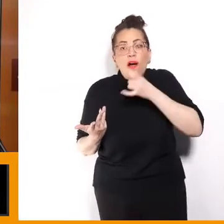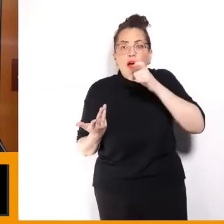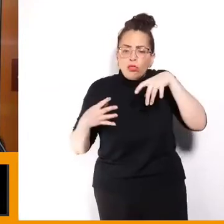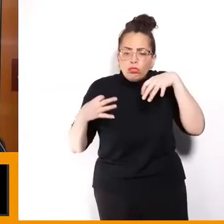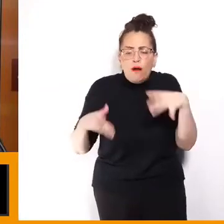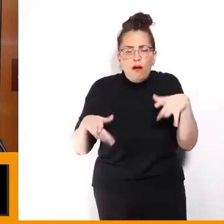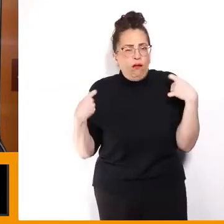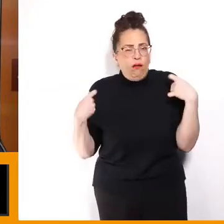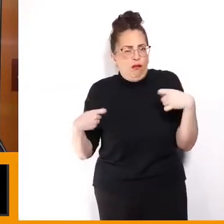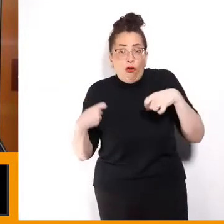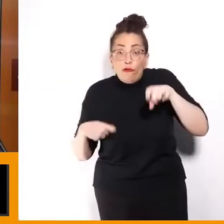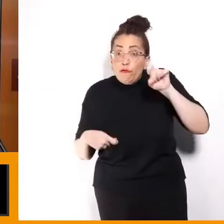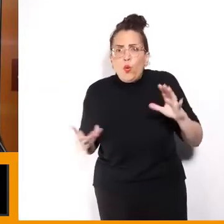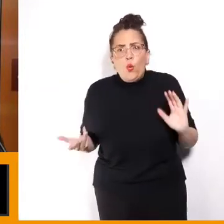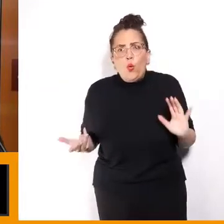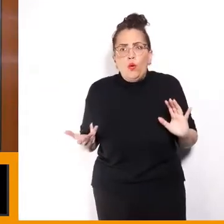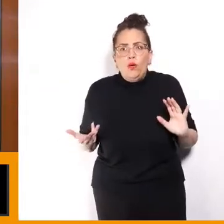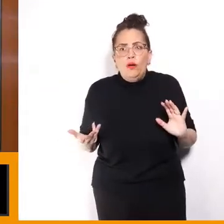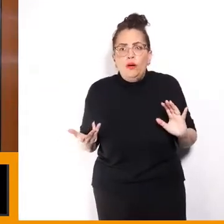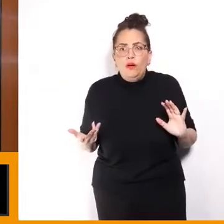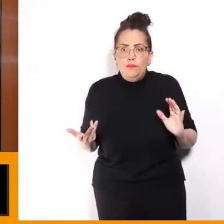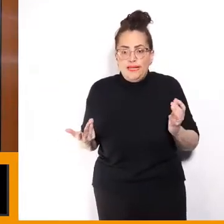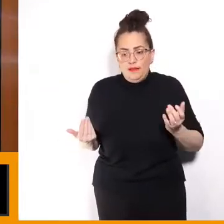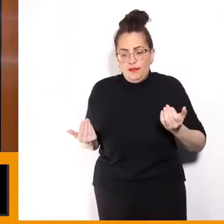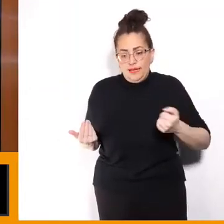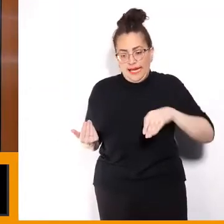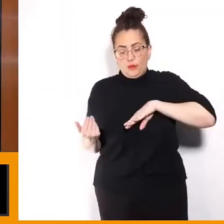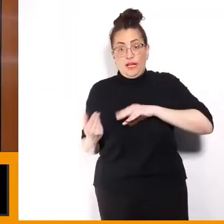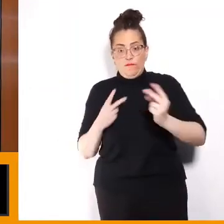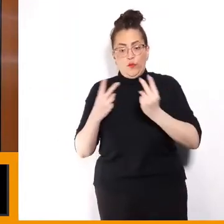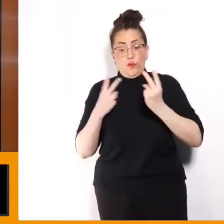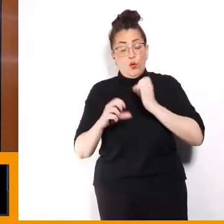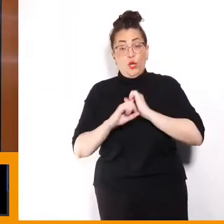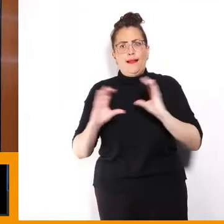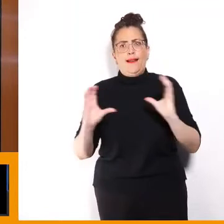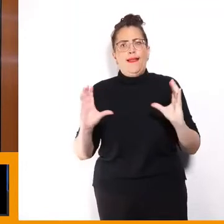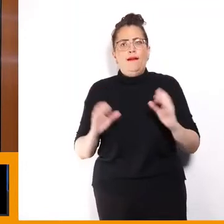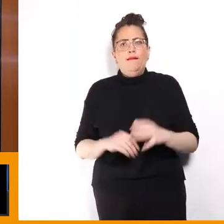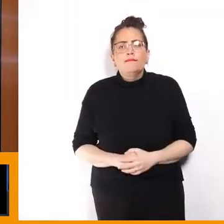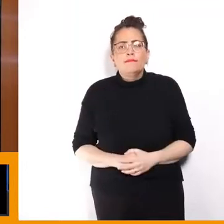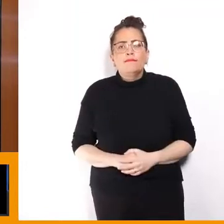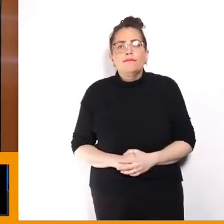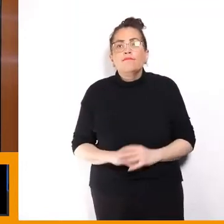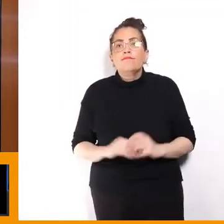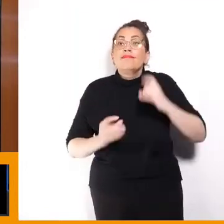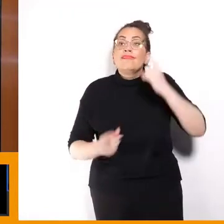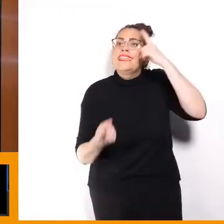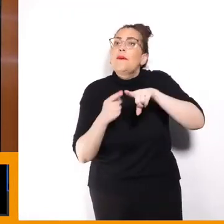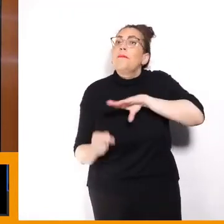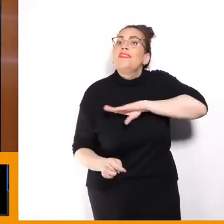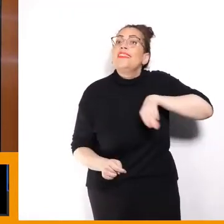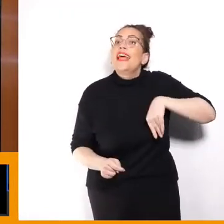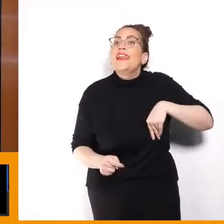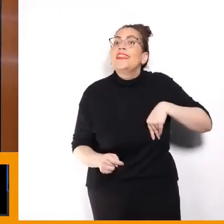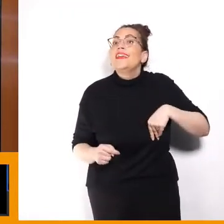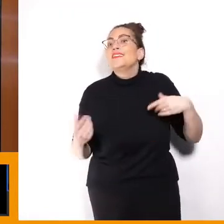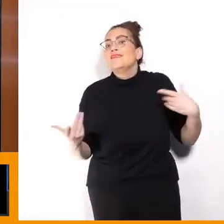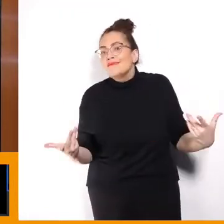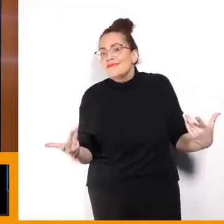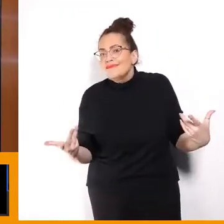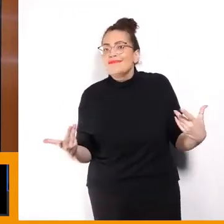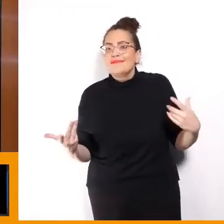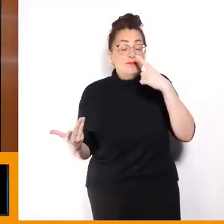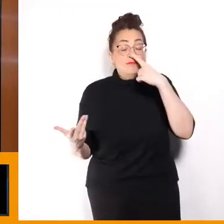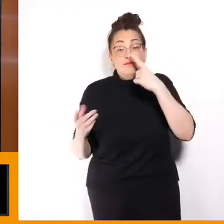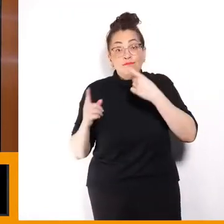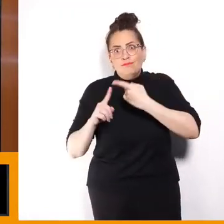la responsabilité de la transparence. Passons maintenant à notre dernier sujet qui nous semblait essentiel